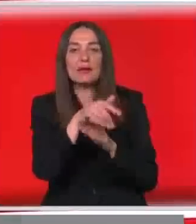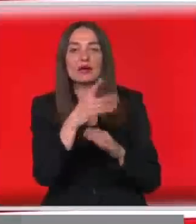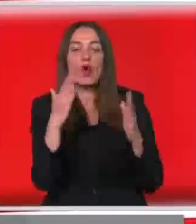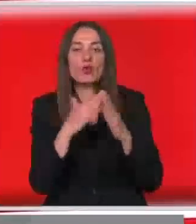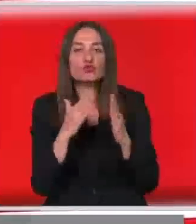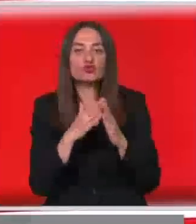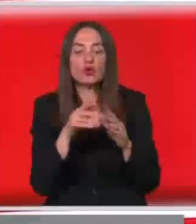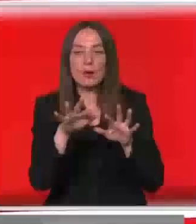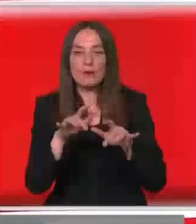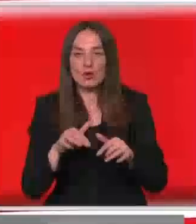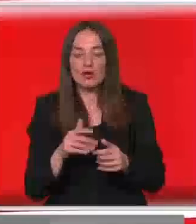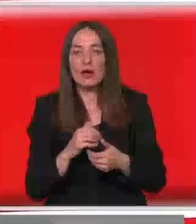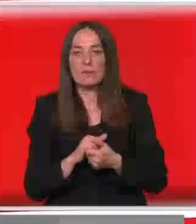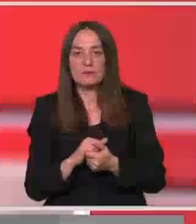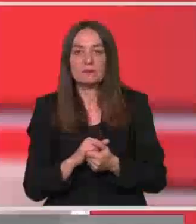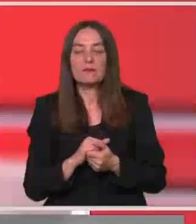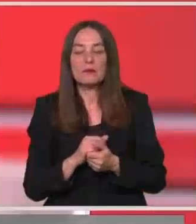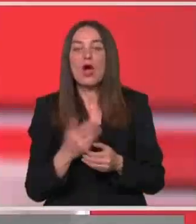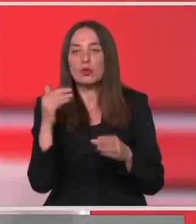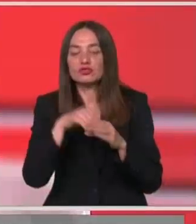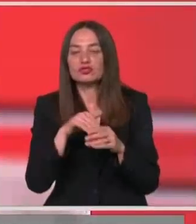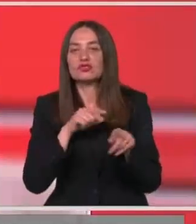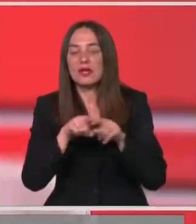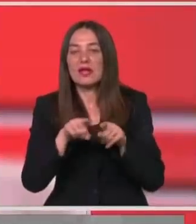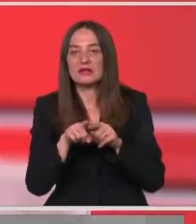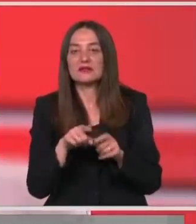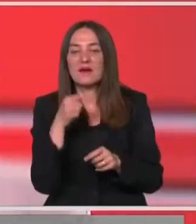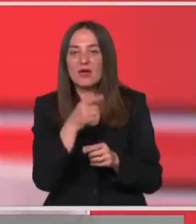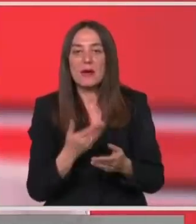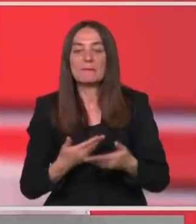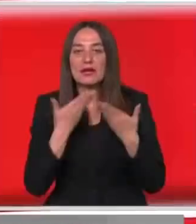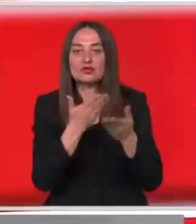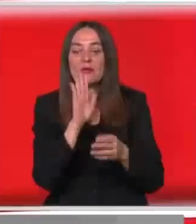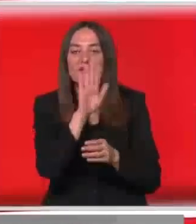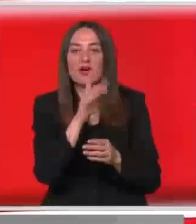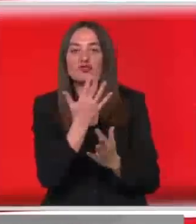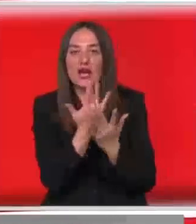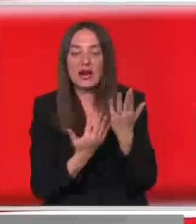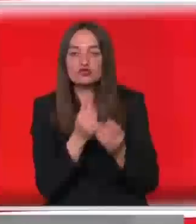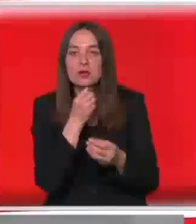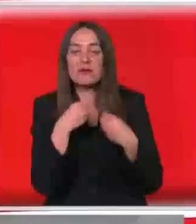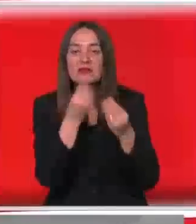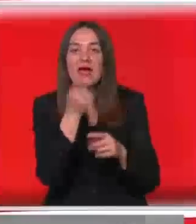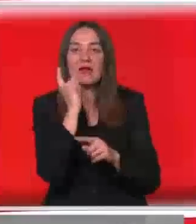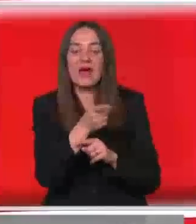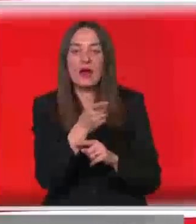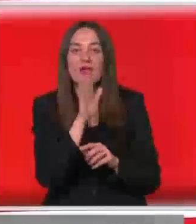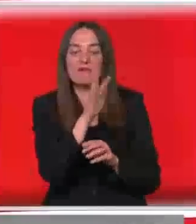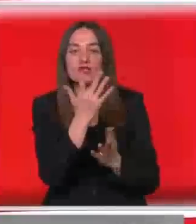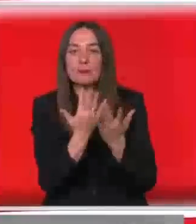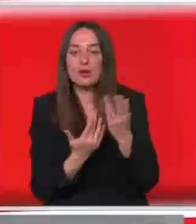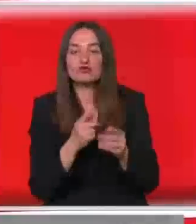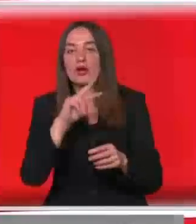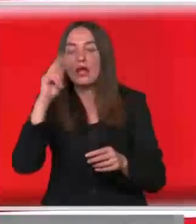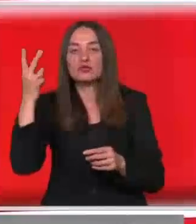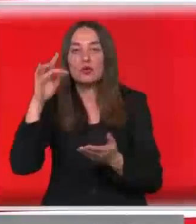kućnog ili bilo kog drugog. Ali suština je ista. Suština je ista da vi pristupite vašem računu i dajete naloge vašem računu s